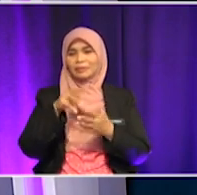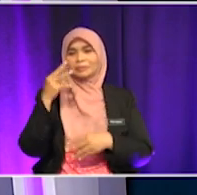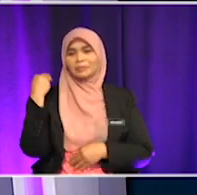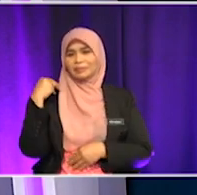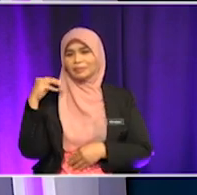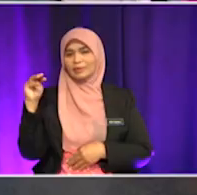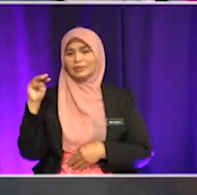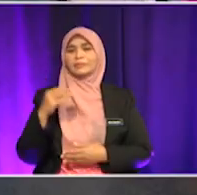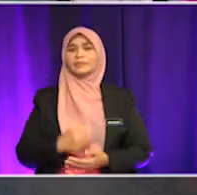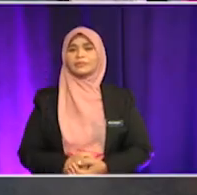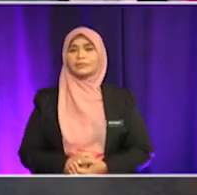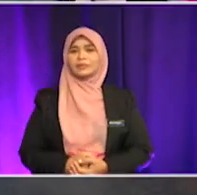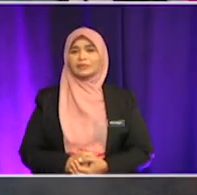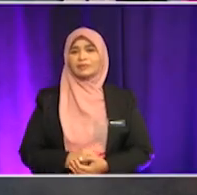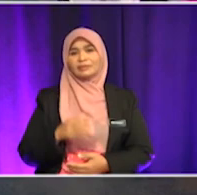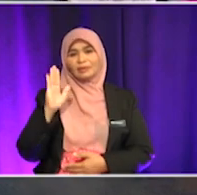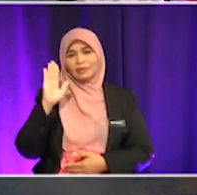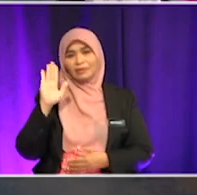cikgu. Okey, hai semua.